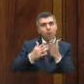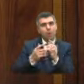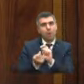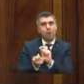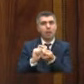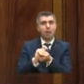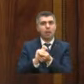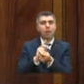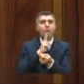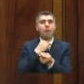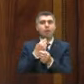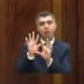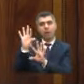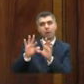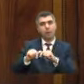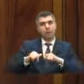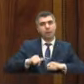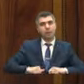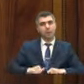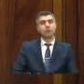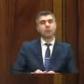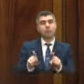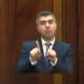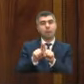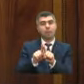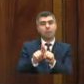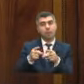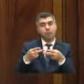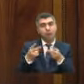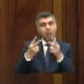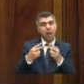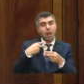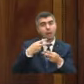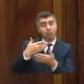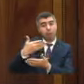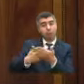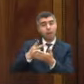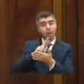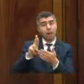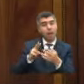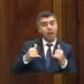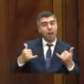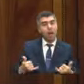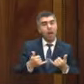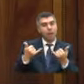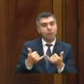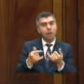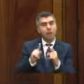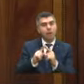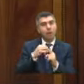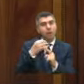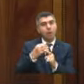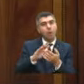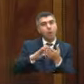الحكومي الأخير، سيما وأنه جاء مباشرة بعد خطاب العرش الأخير وما حمله من تعليمات ملكية سامية مباشرة